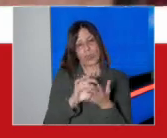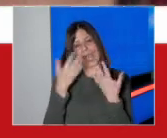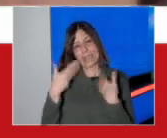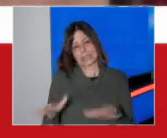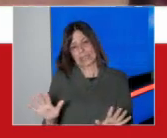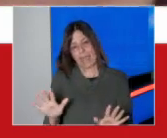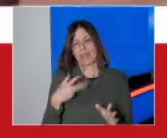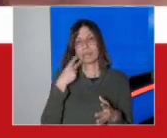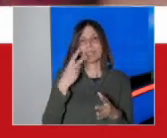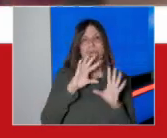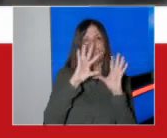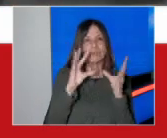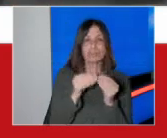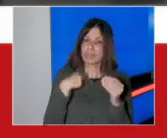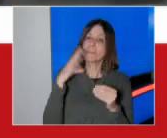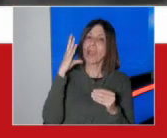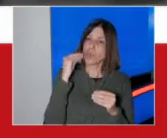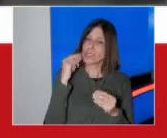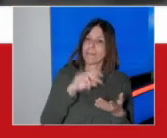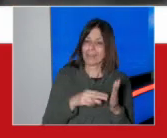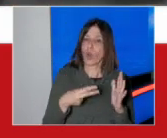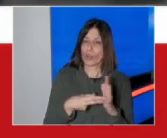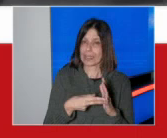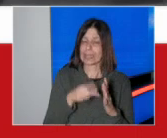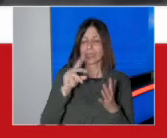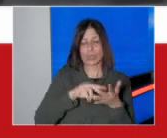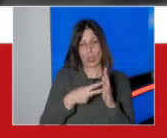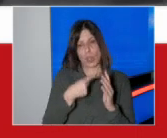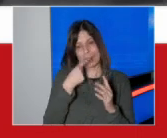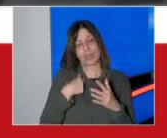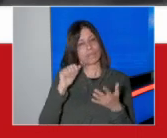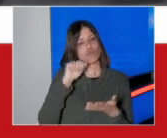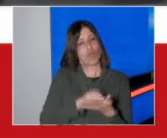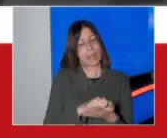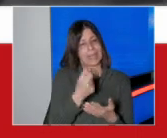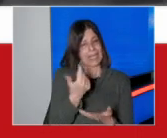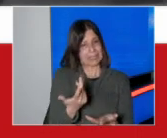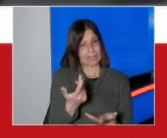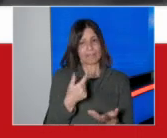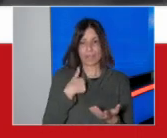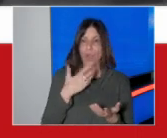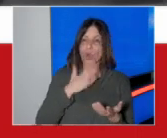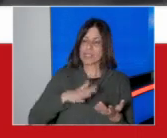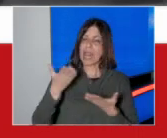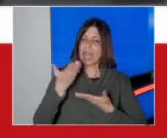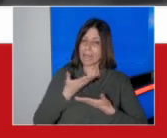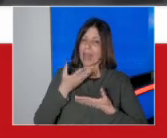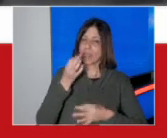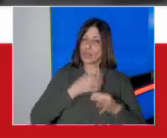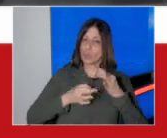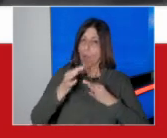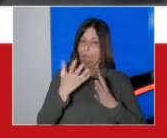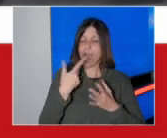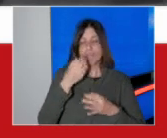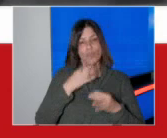אם אני מסתכל בגדול, אני מרוצה מהתוכנית. התוכנית הזאת אומרת, אני משלם כסף, אני רוצה לקבל תמורה, והתמורה